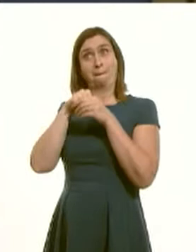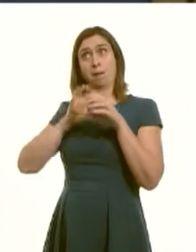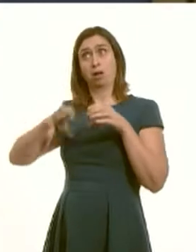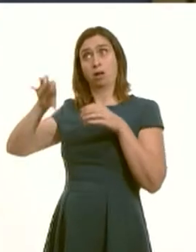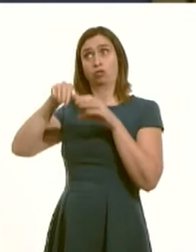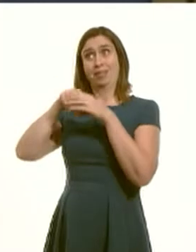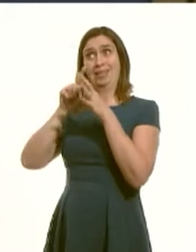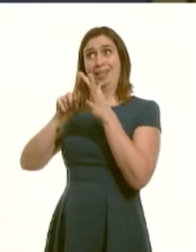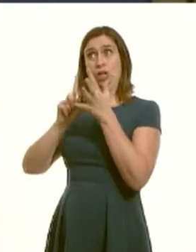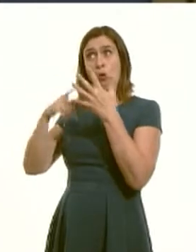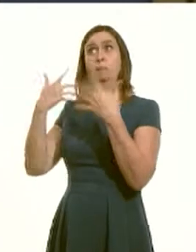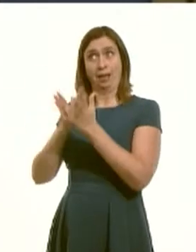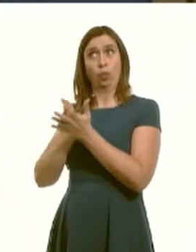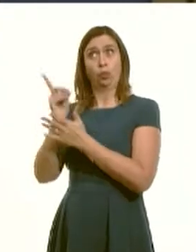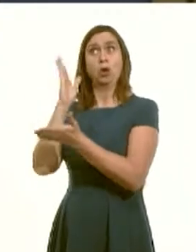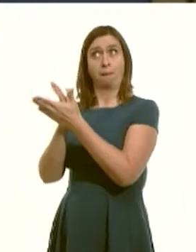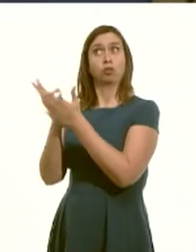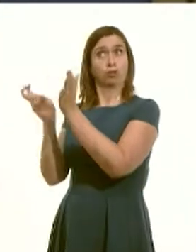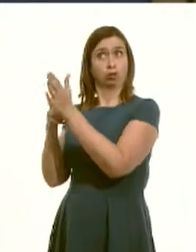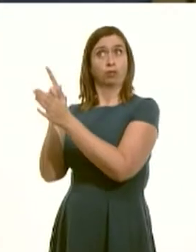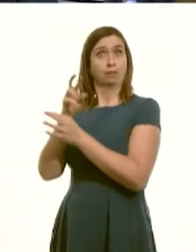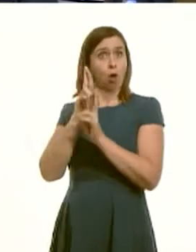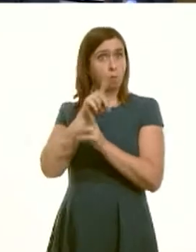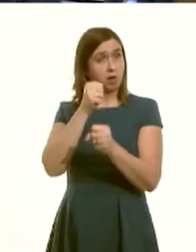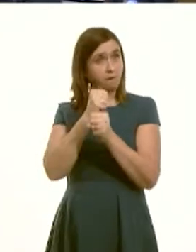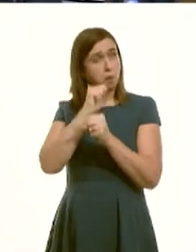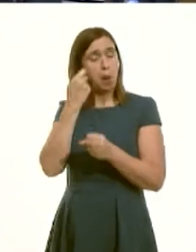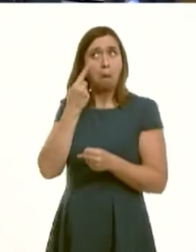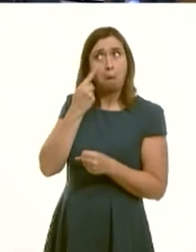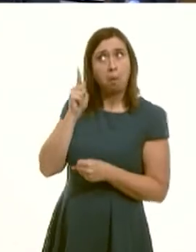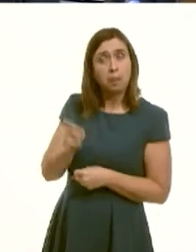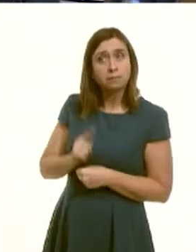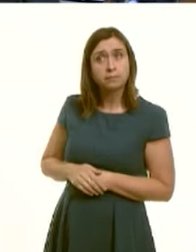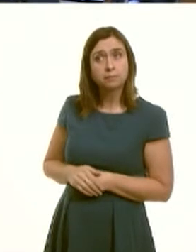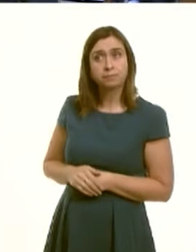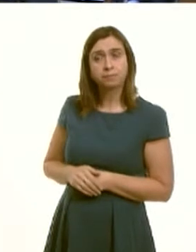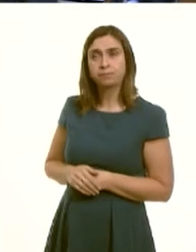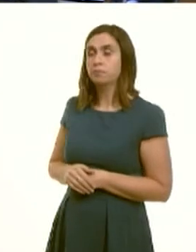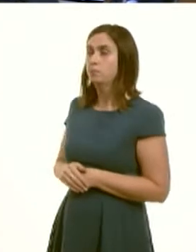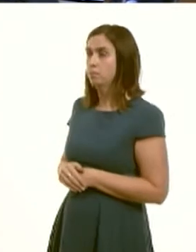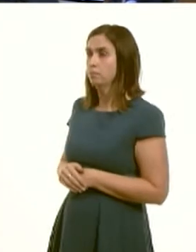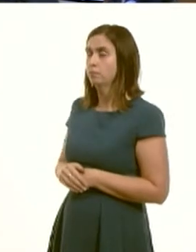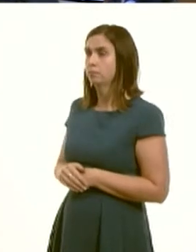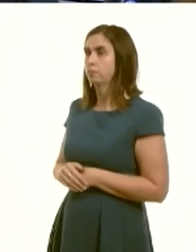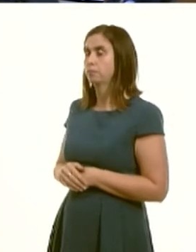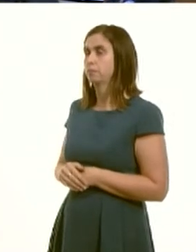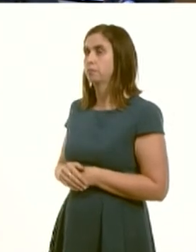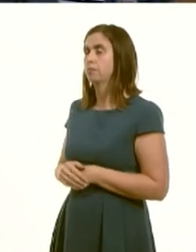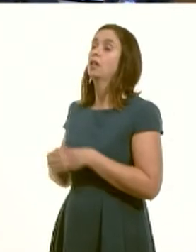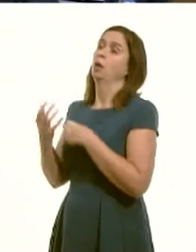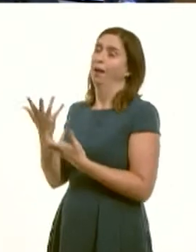hyn, a dwi'n gobeithio fyddwch chi fel Llywodraeth yn edrych ar hyn hefyd. Wel, un o'r gwendidydd, gwrs, yw beth y gweithio'n un ar MMB, unwaith ath hwnna,